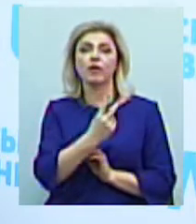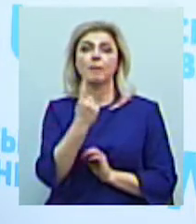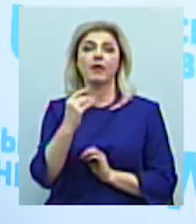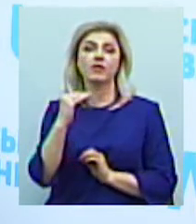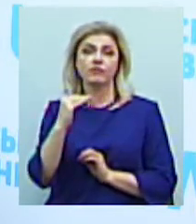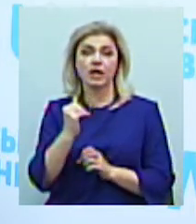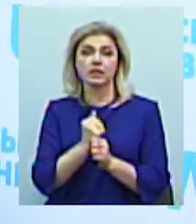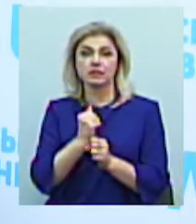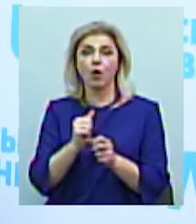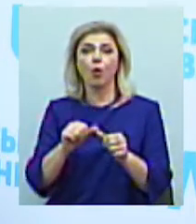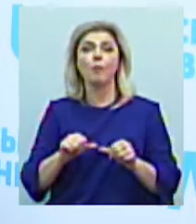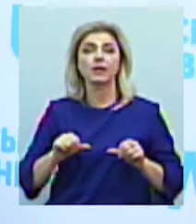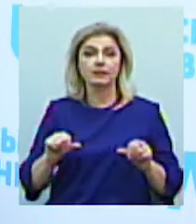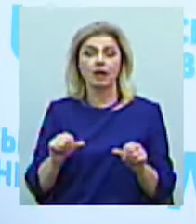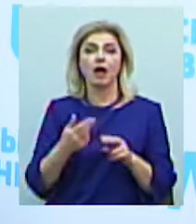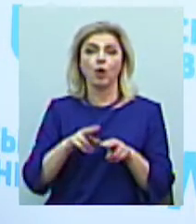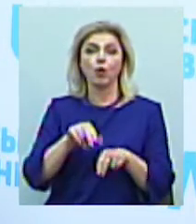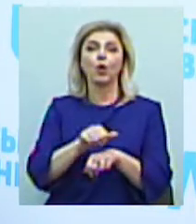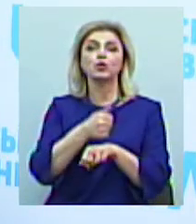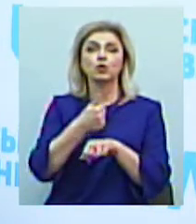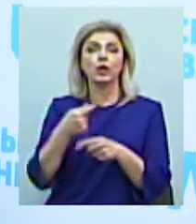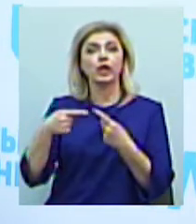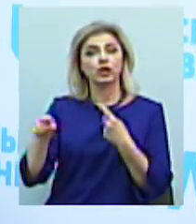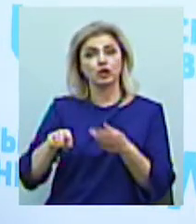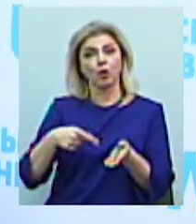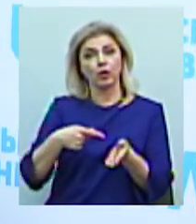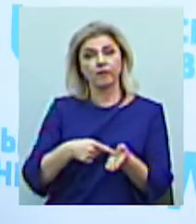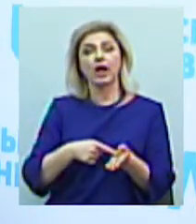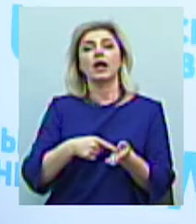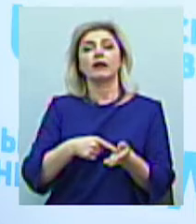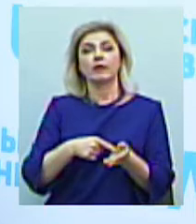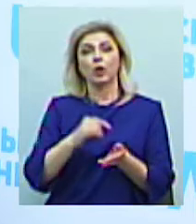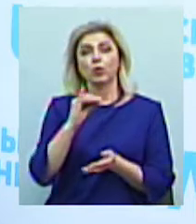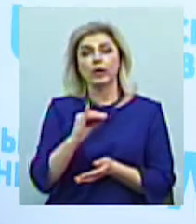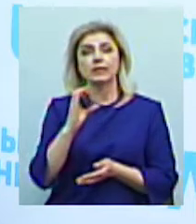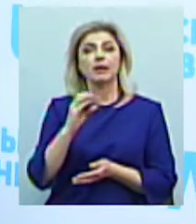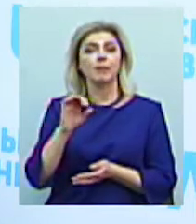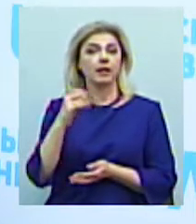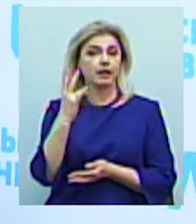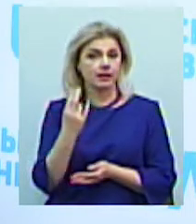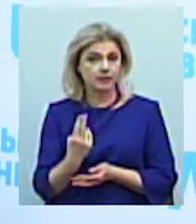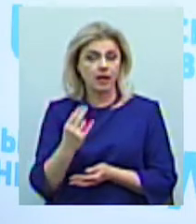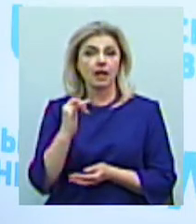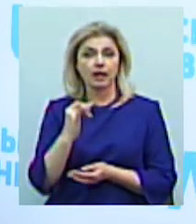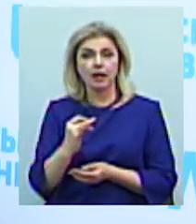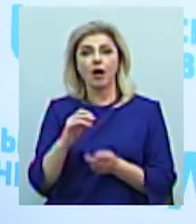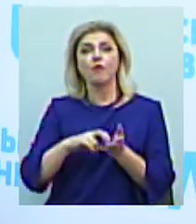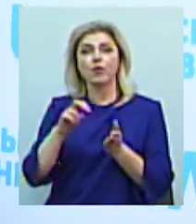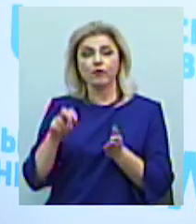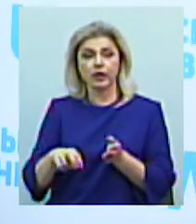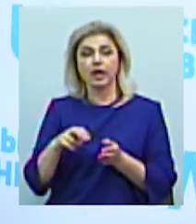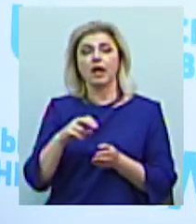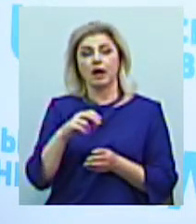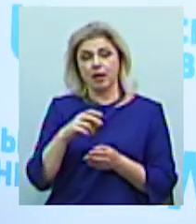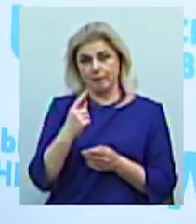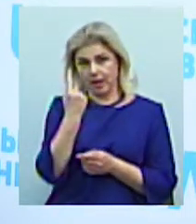лютого створена комісію, яку очолив інший заступник міського голови Юрій Степанець. І відсторонення Гліба Новотворова –